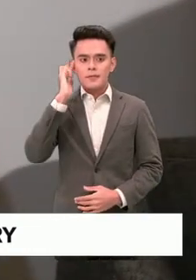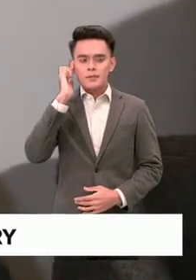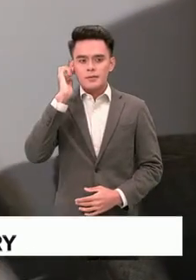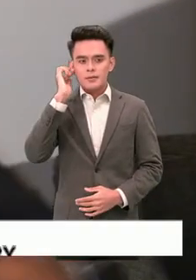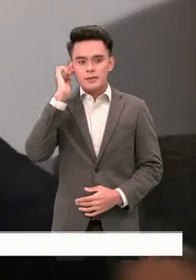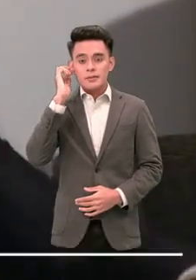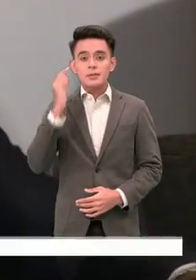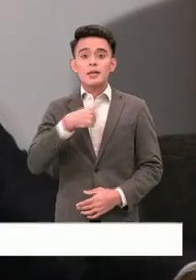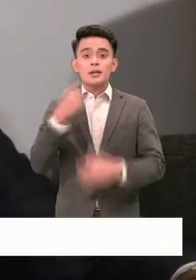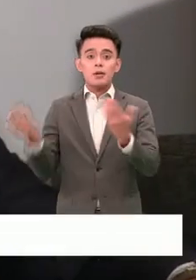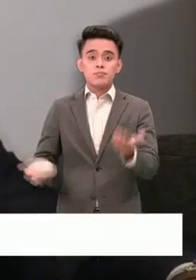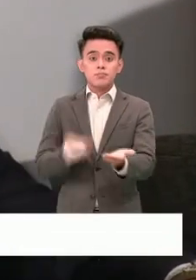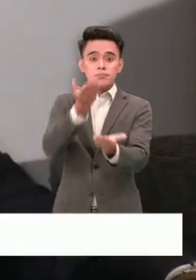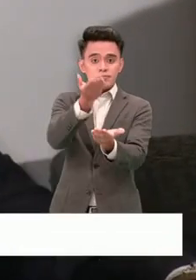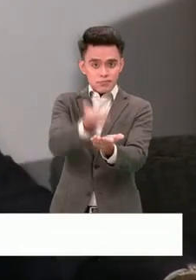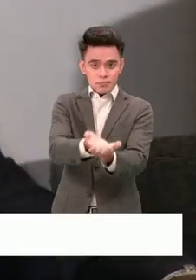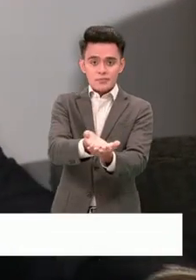sons